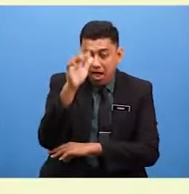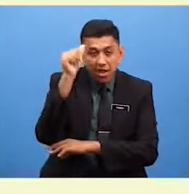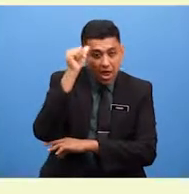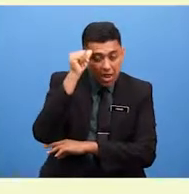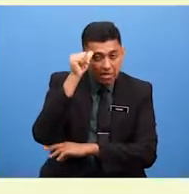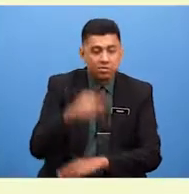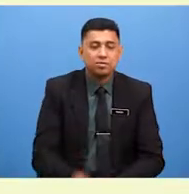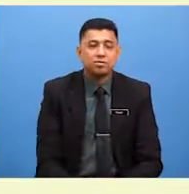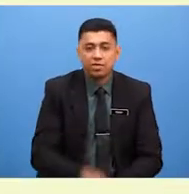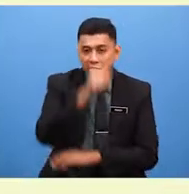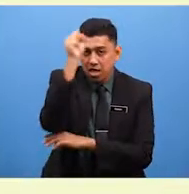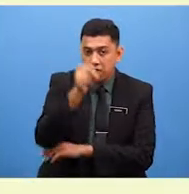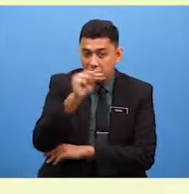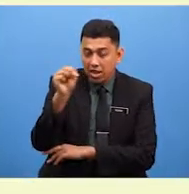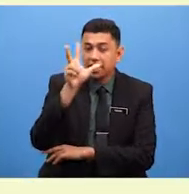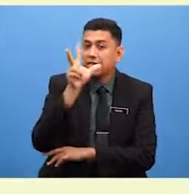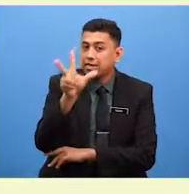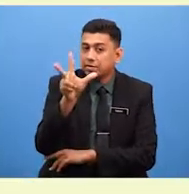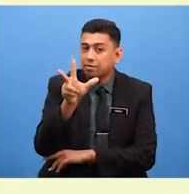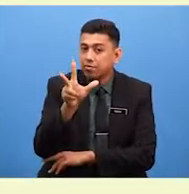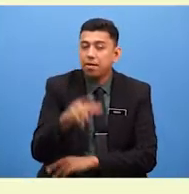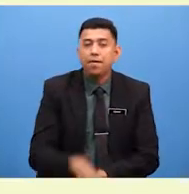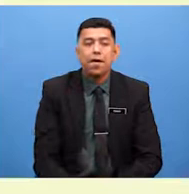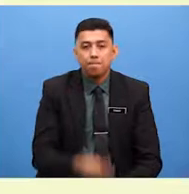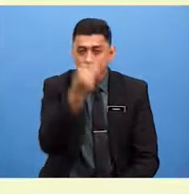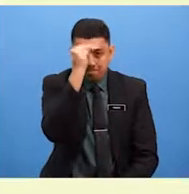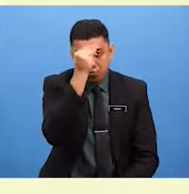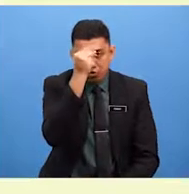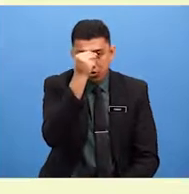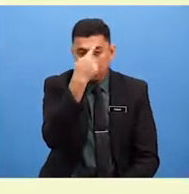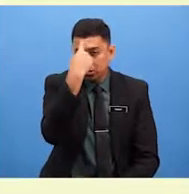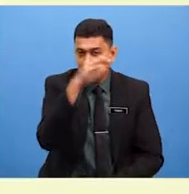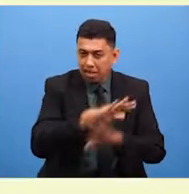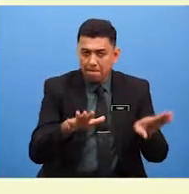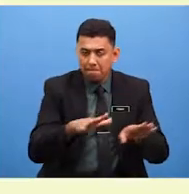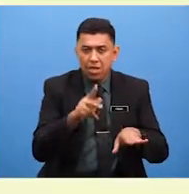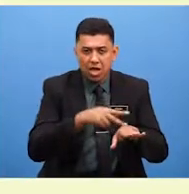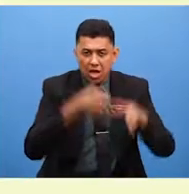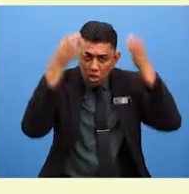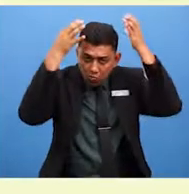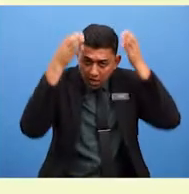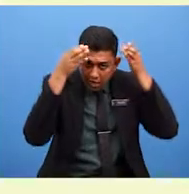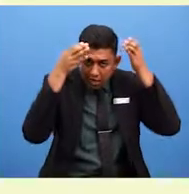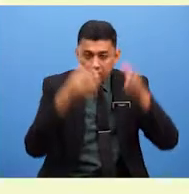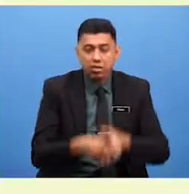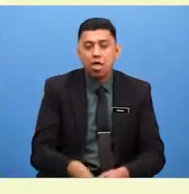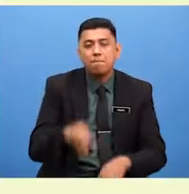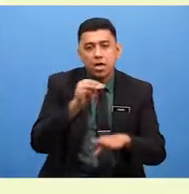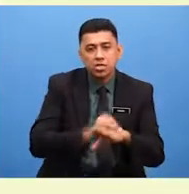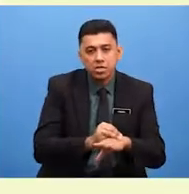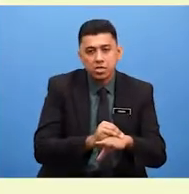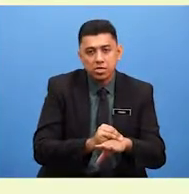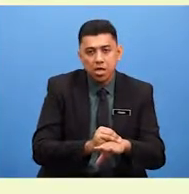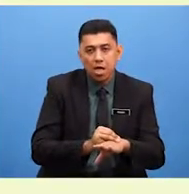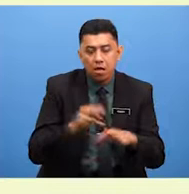Pandai, Alex. Soalan ketiga. Mutu tidak memakai topi keledar